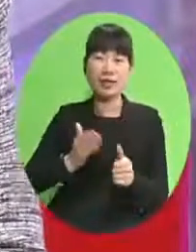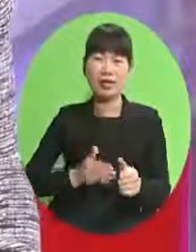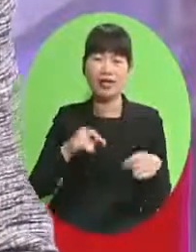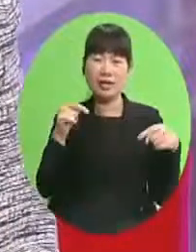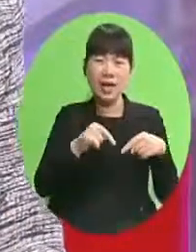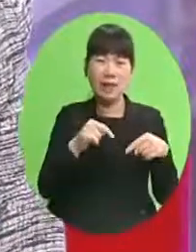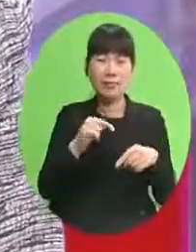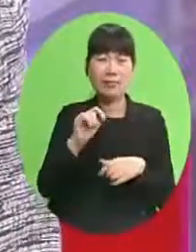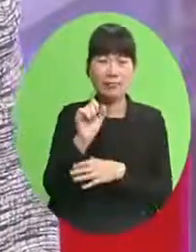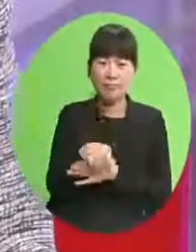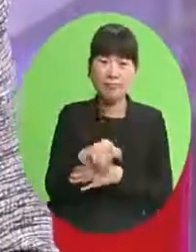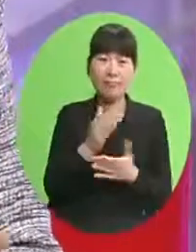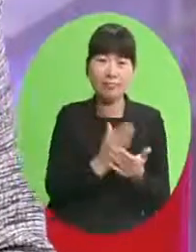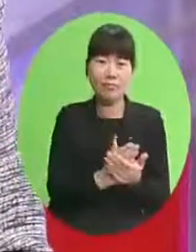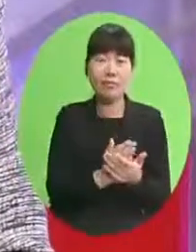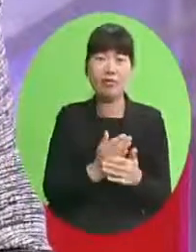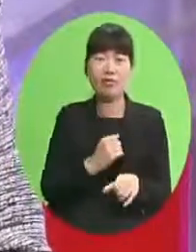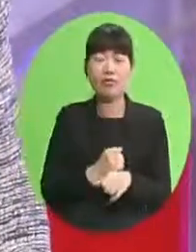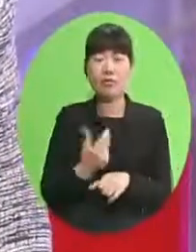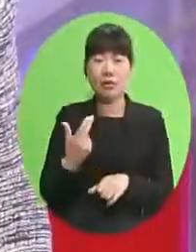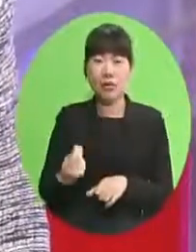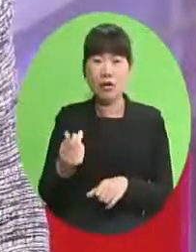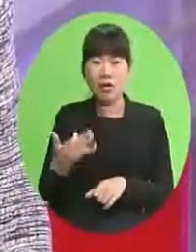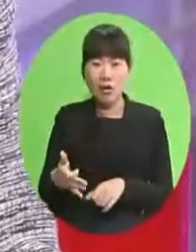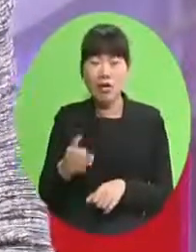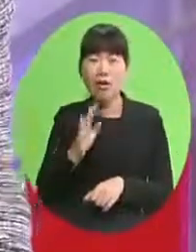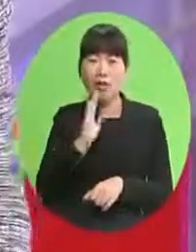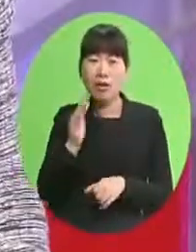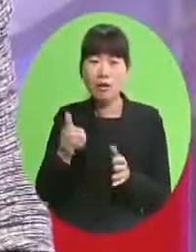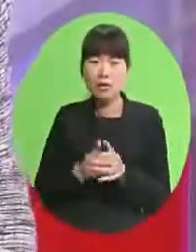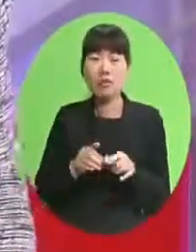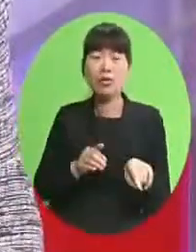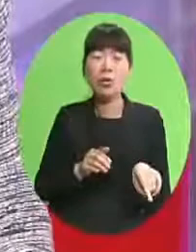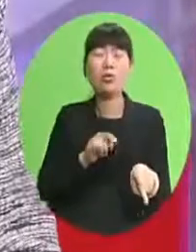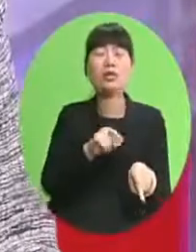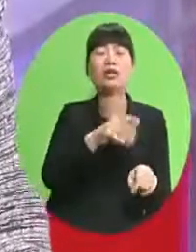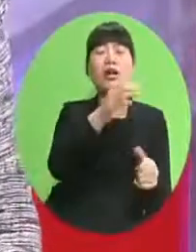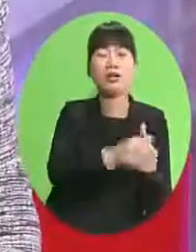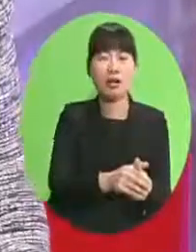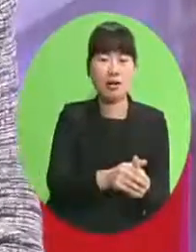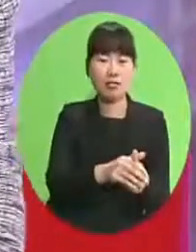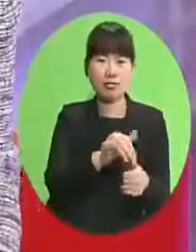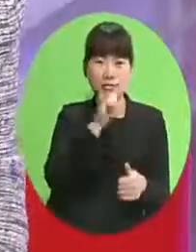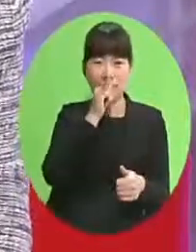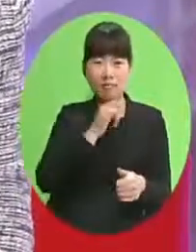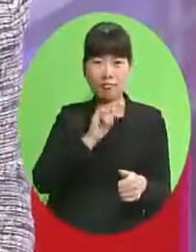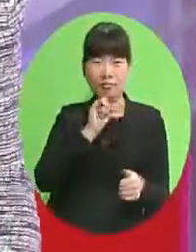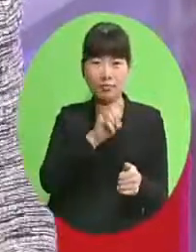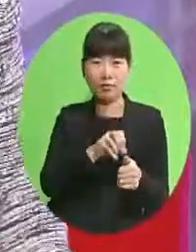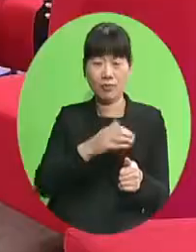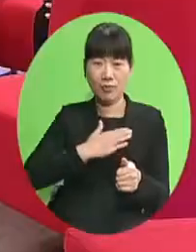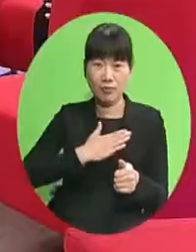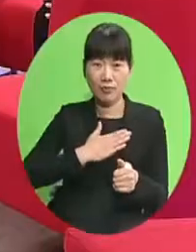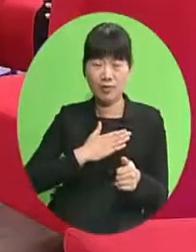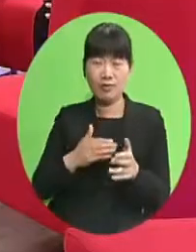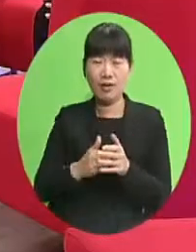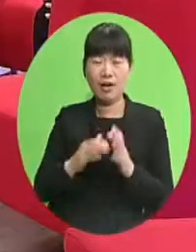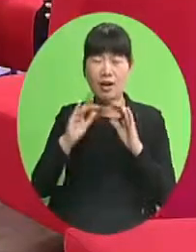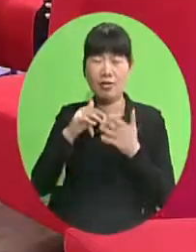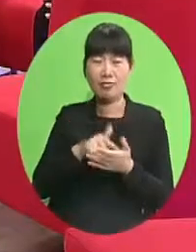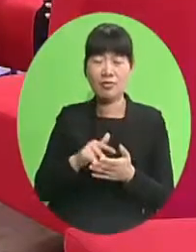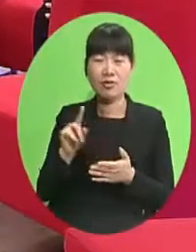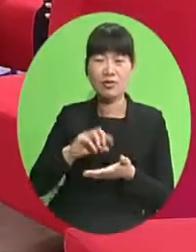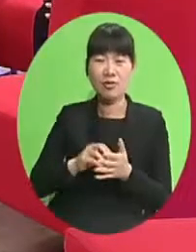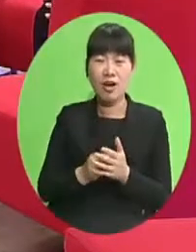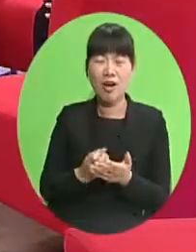마세요. 하면 하는 거야. 하지만 끝나고 나서 너가 치우게 될 거야 말해주고 진정될 때까지 예, 꼭 하셔야 돼요. 그러면 아이들이 어느